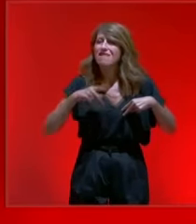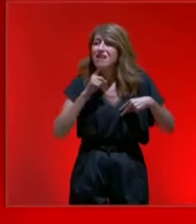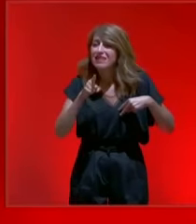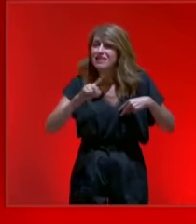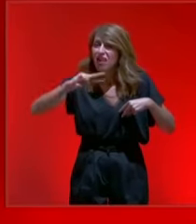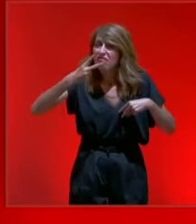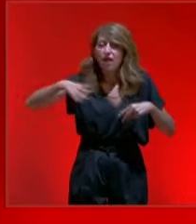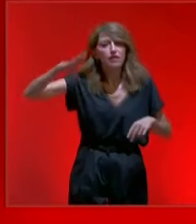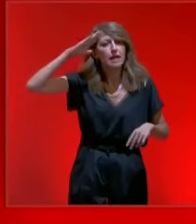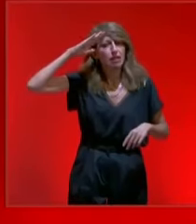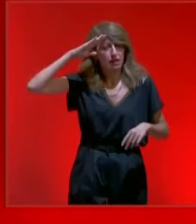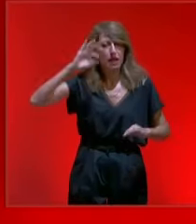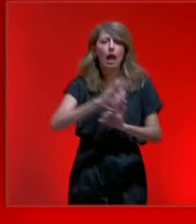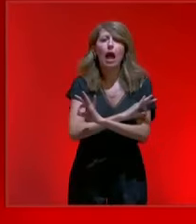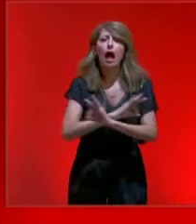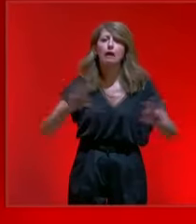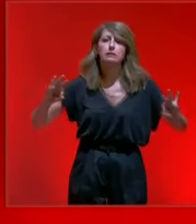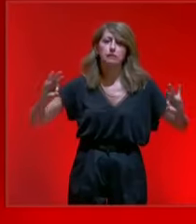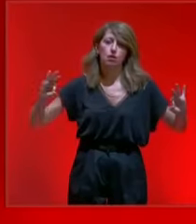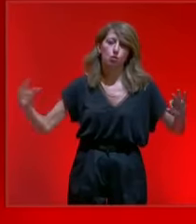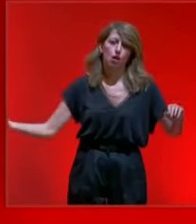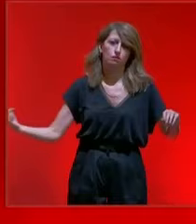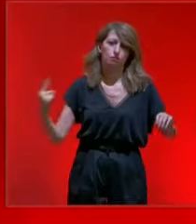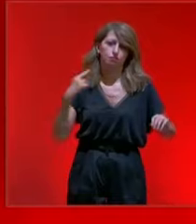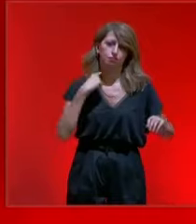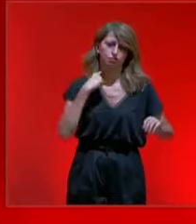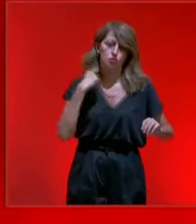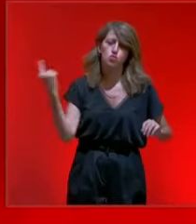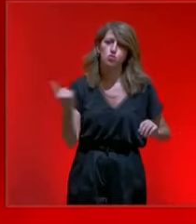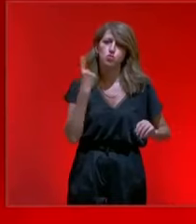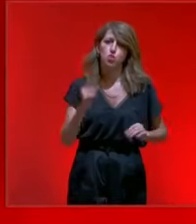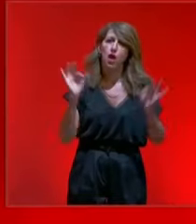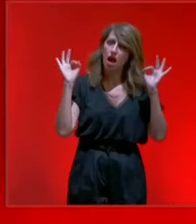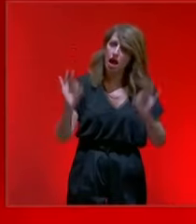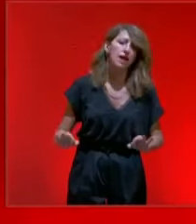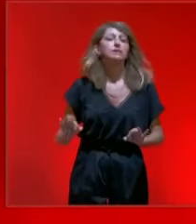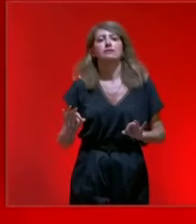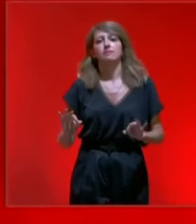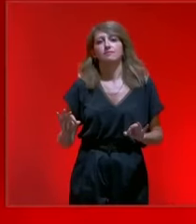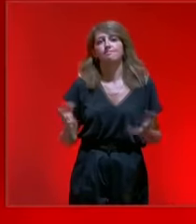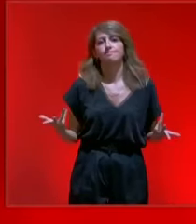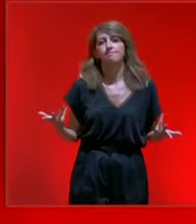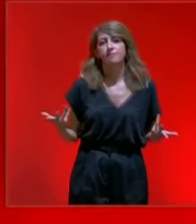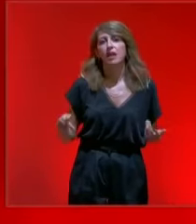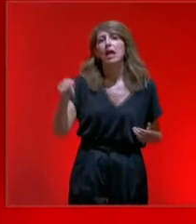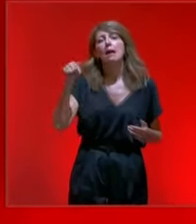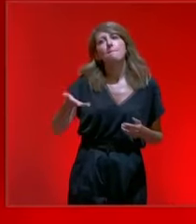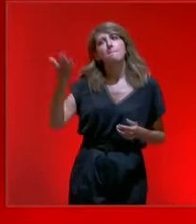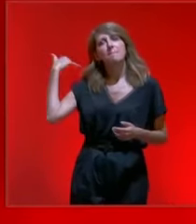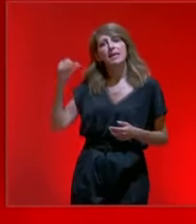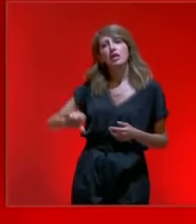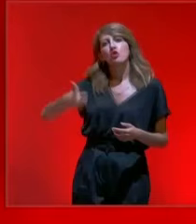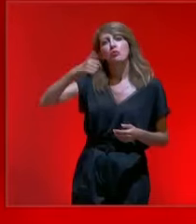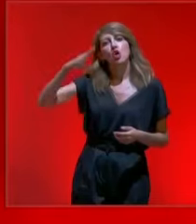δεν υπάρχει περίοδος χάριτος. Διότι πλέον δεν είναι λειτουργικό και αποτελεσματικό το